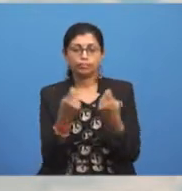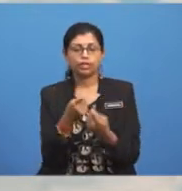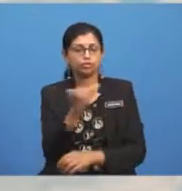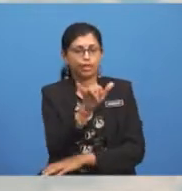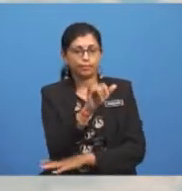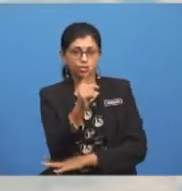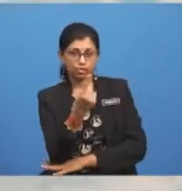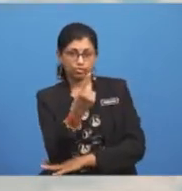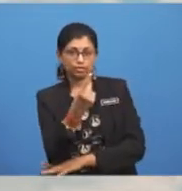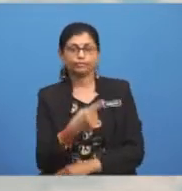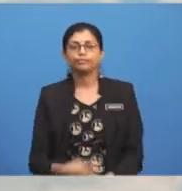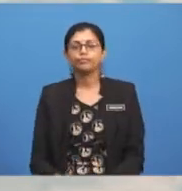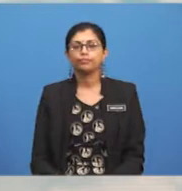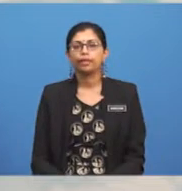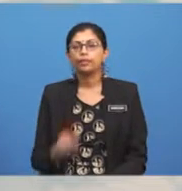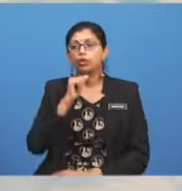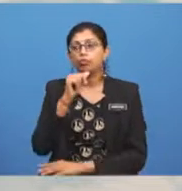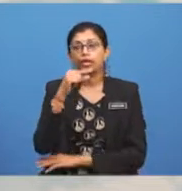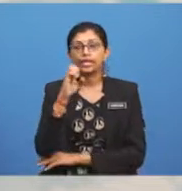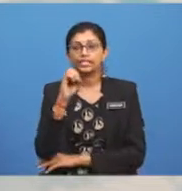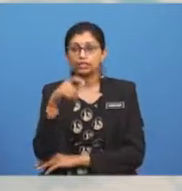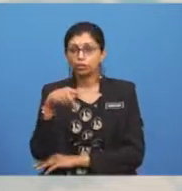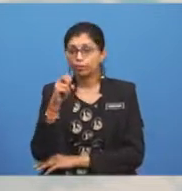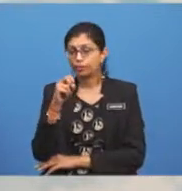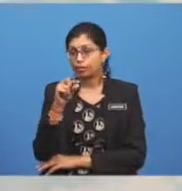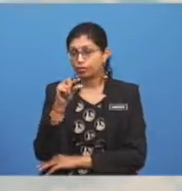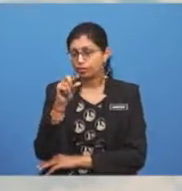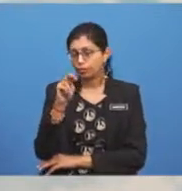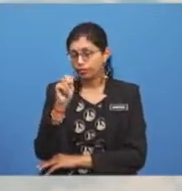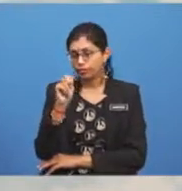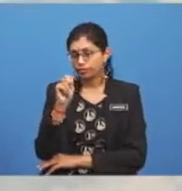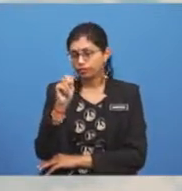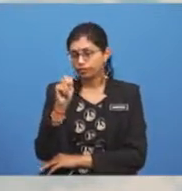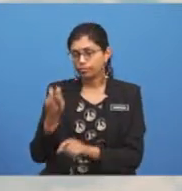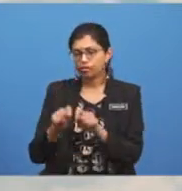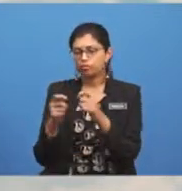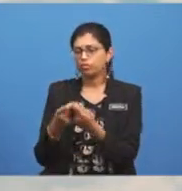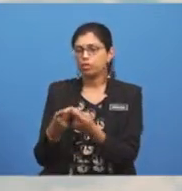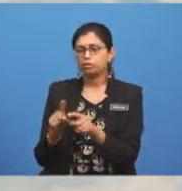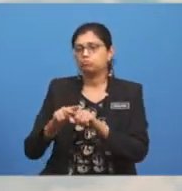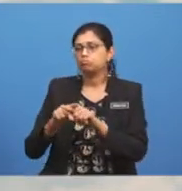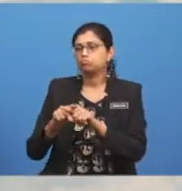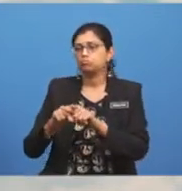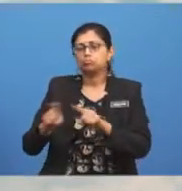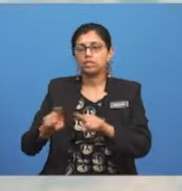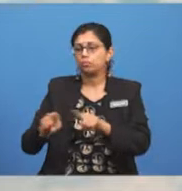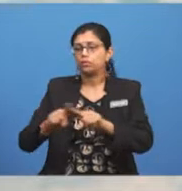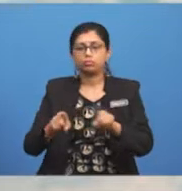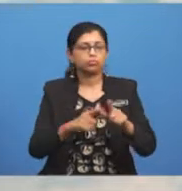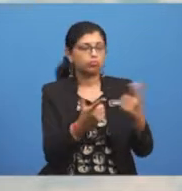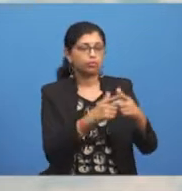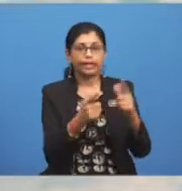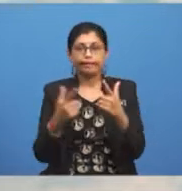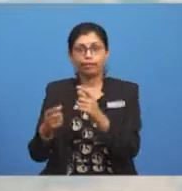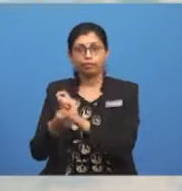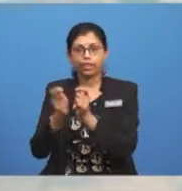Tetapi satelit bukan geopagon pula berada pada kedudukan geografi yang berubah-ubah. Kenapa